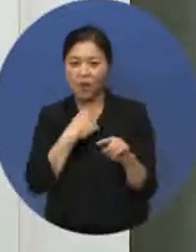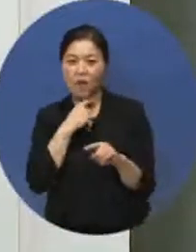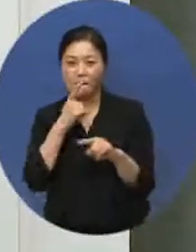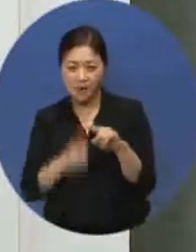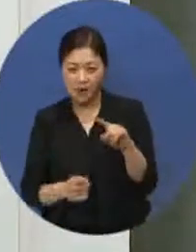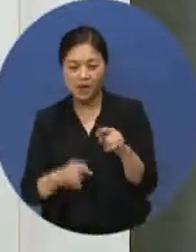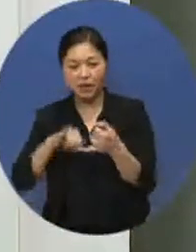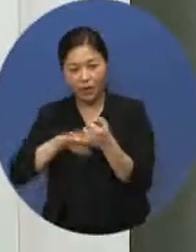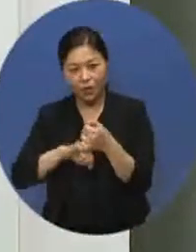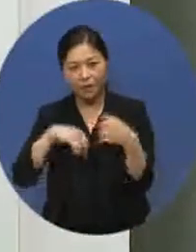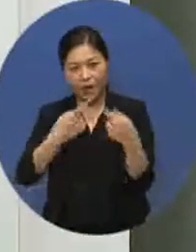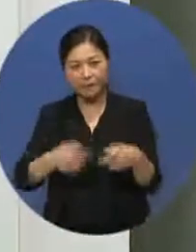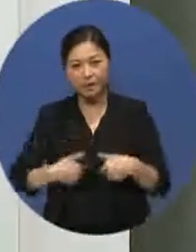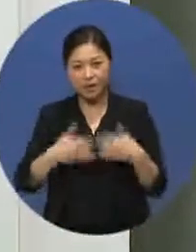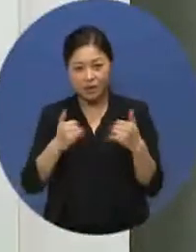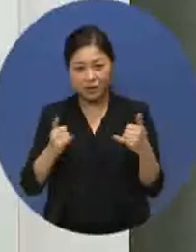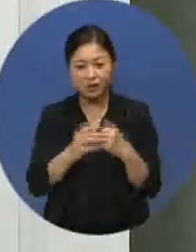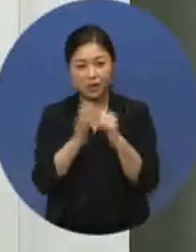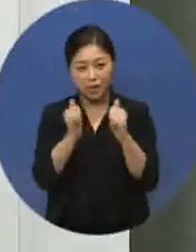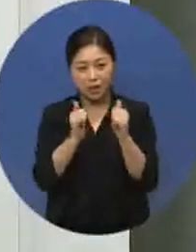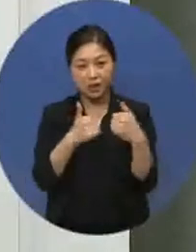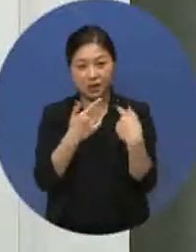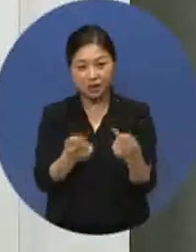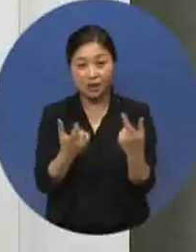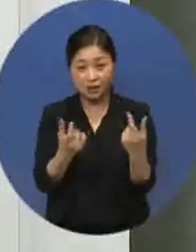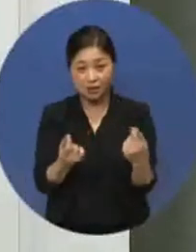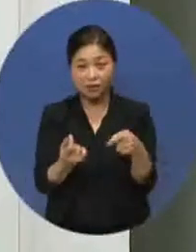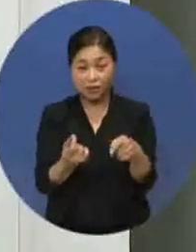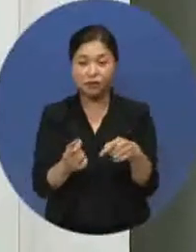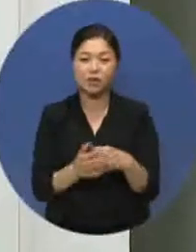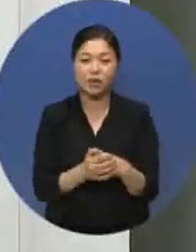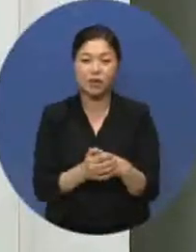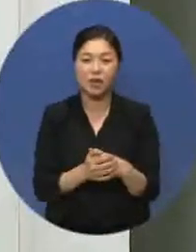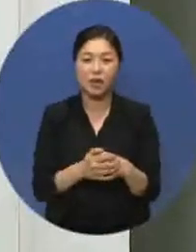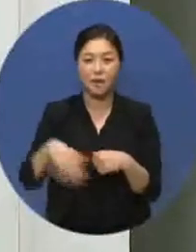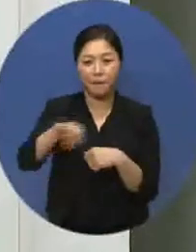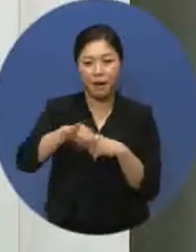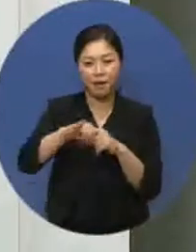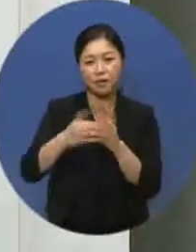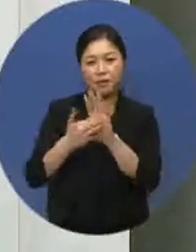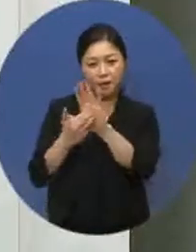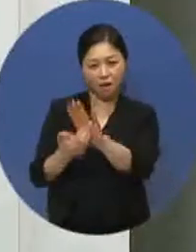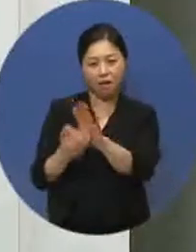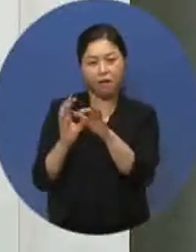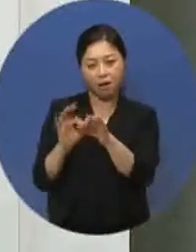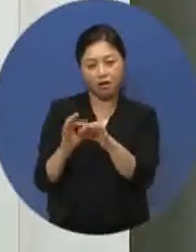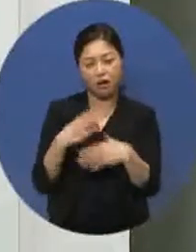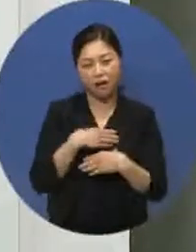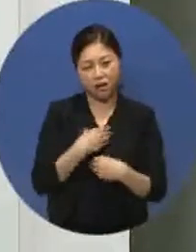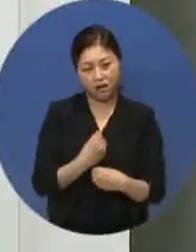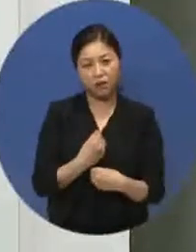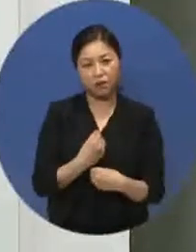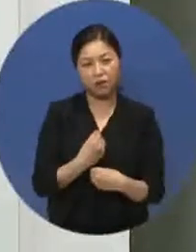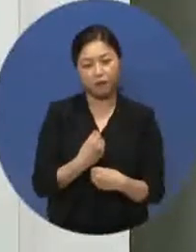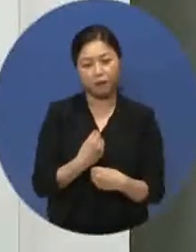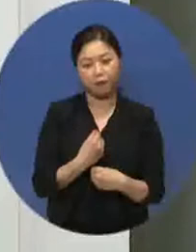사람들이 네. 이제 법정에 가시는데 그분들의 바이러스에 대한 보안도